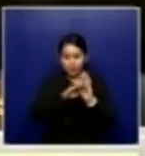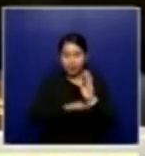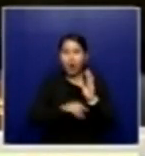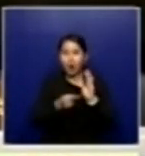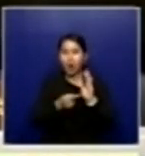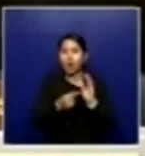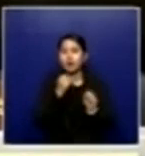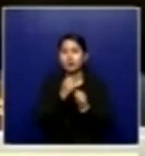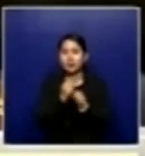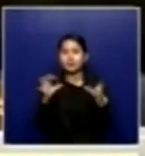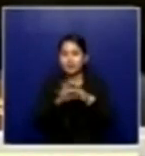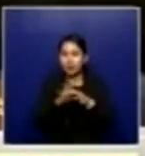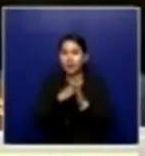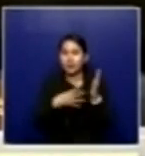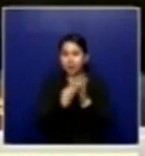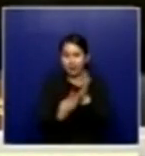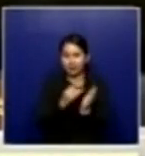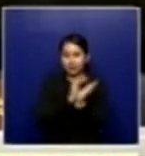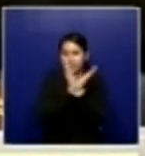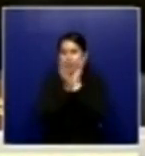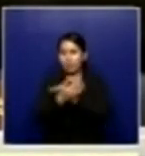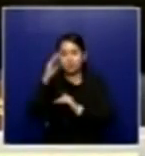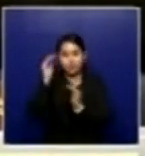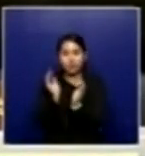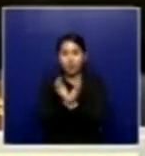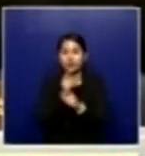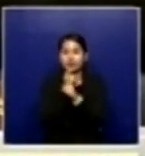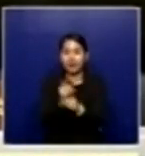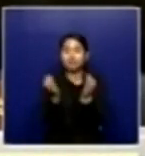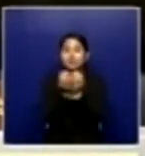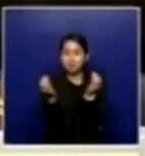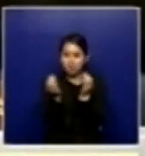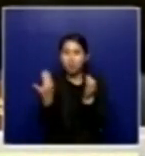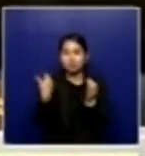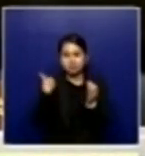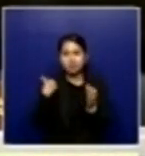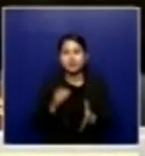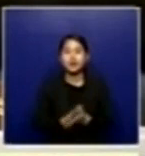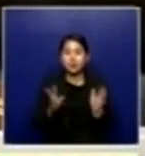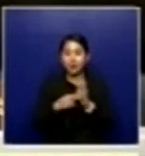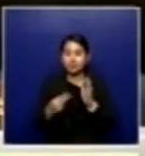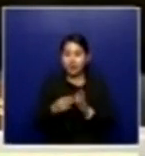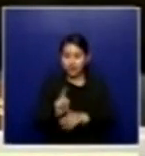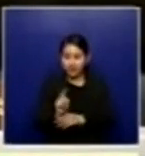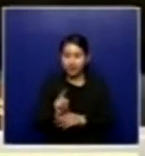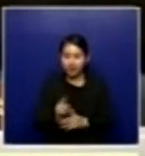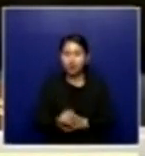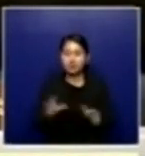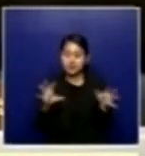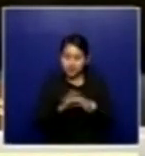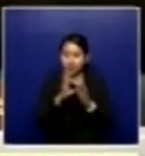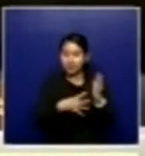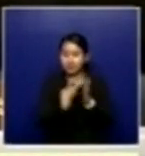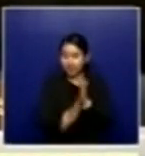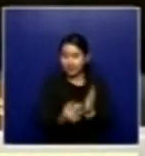ฏิรูปตำรวจนะครับตามที่กำหนดไว้ในรัฐธรรมนูญตรงนี้ก็จะเป็นส่วนหนึ่งนะครับที่จะเป็นส่วนหนึ่งของการปฏิรูประบ